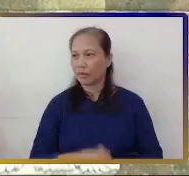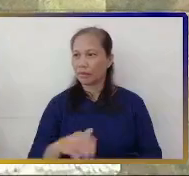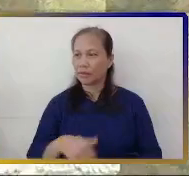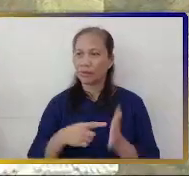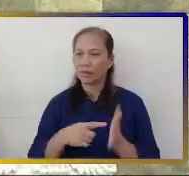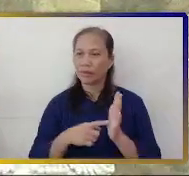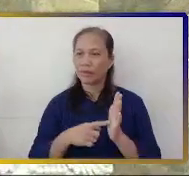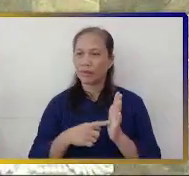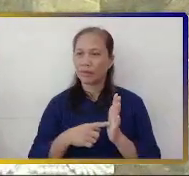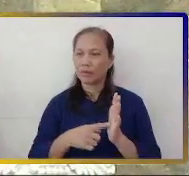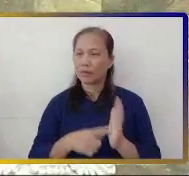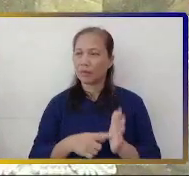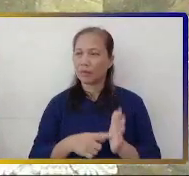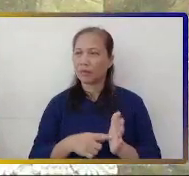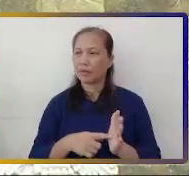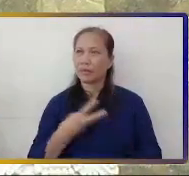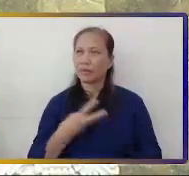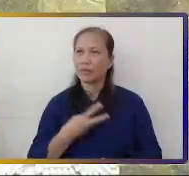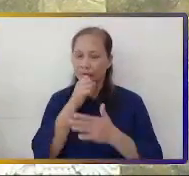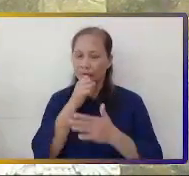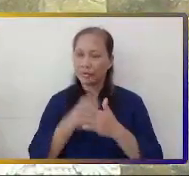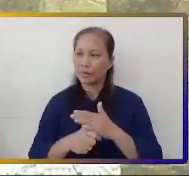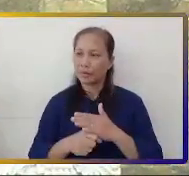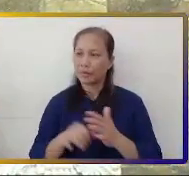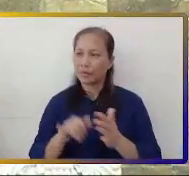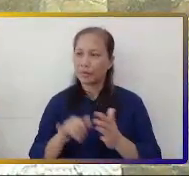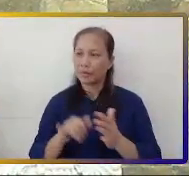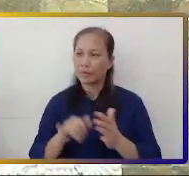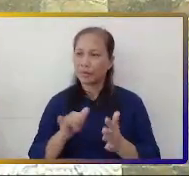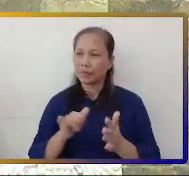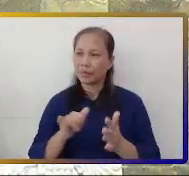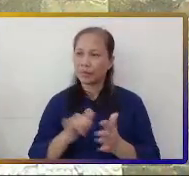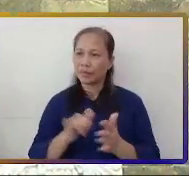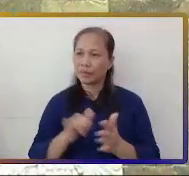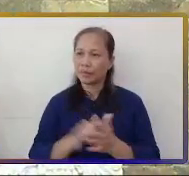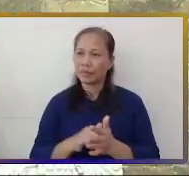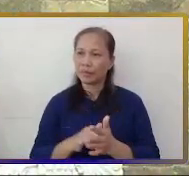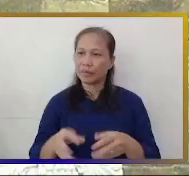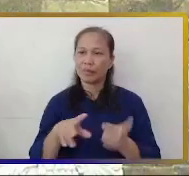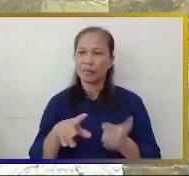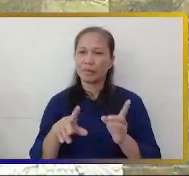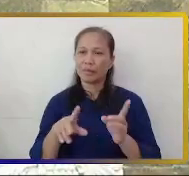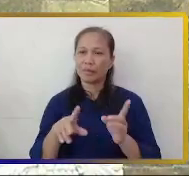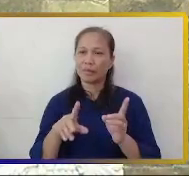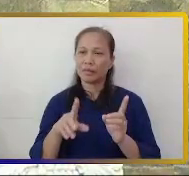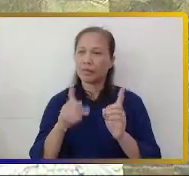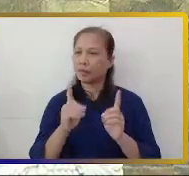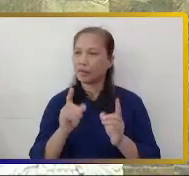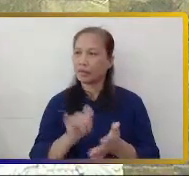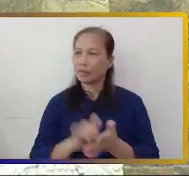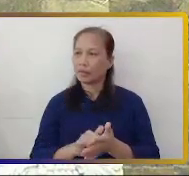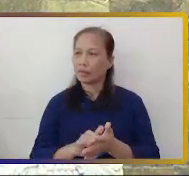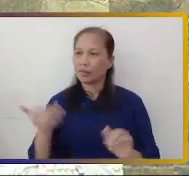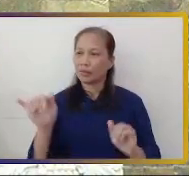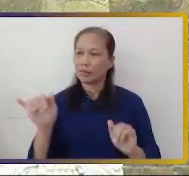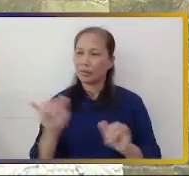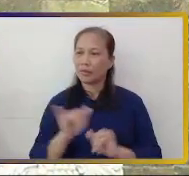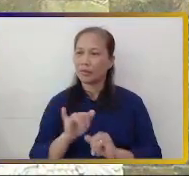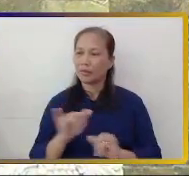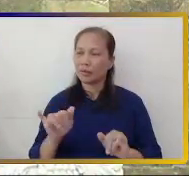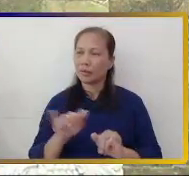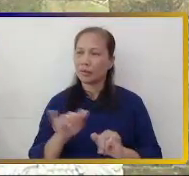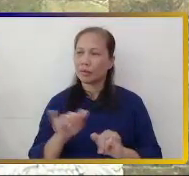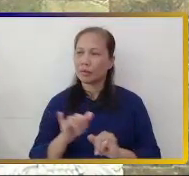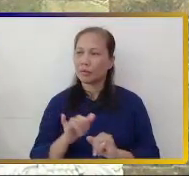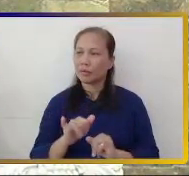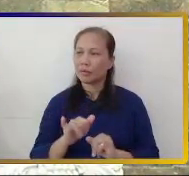kapatid mga simple pa lamang po itong binigay ko po sa inyo na details mula po sa kanila Oo po'y Parehas kasi ah yyung